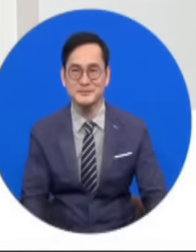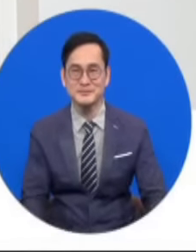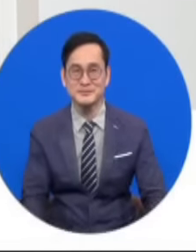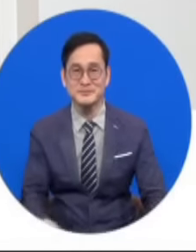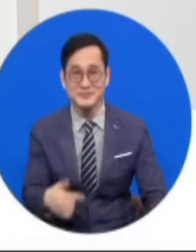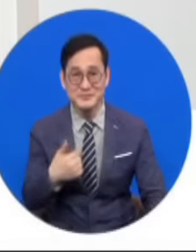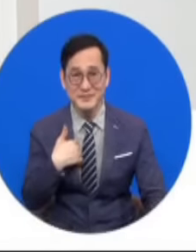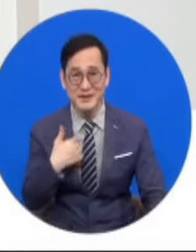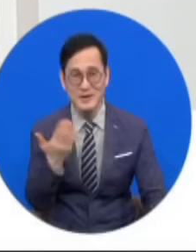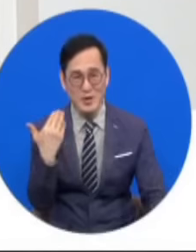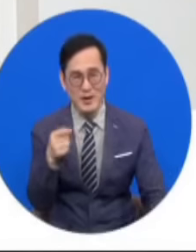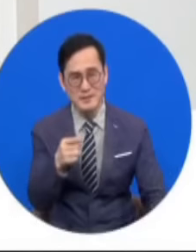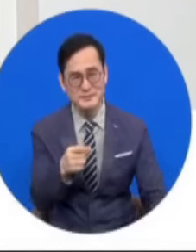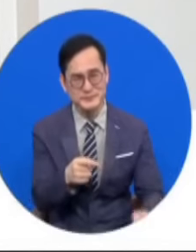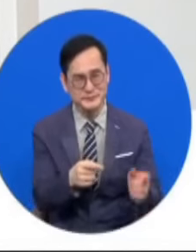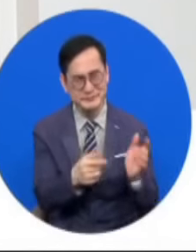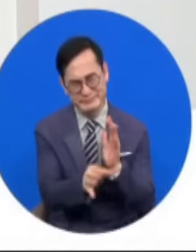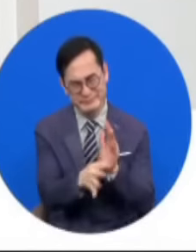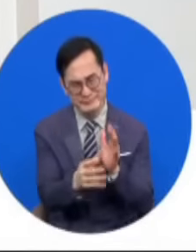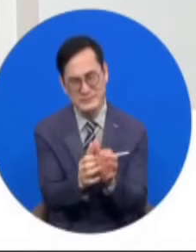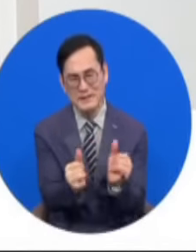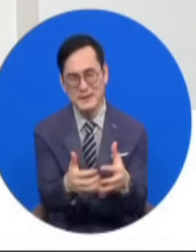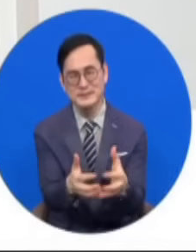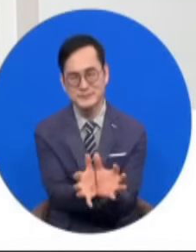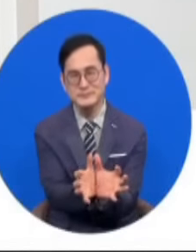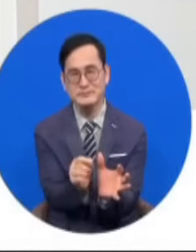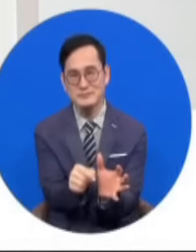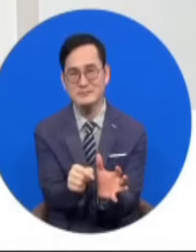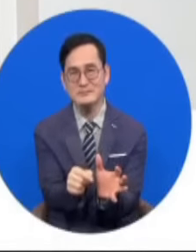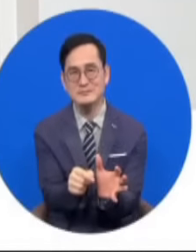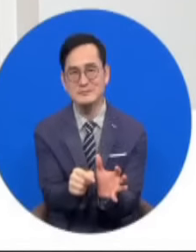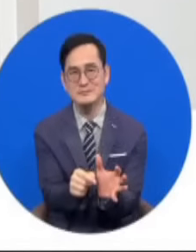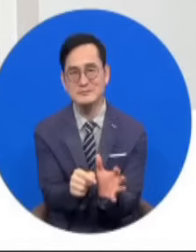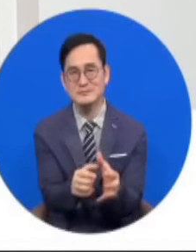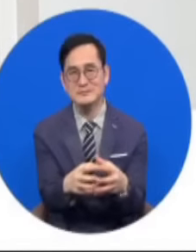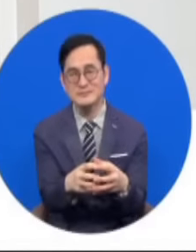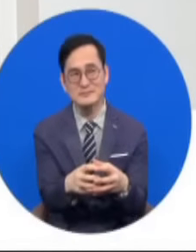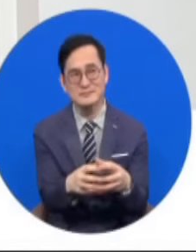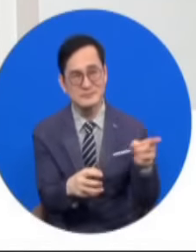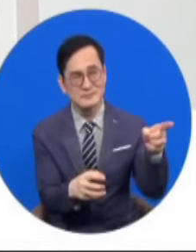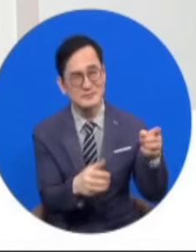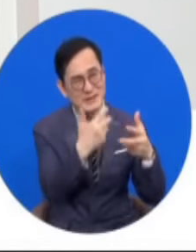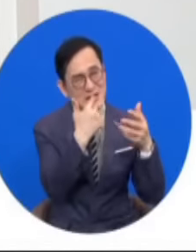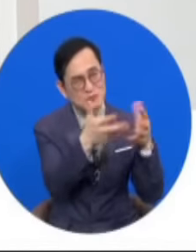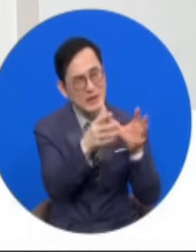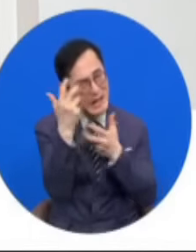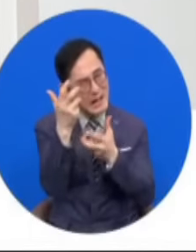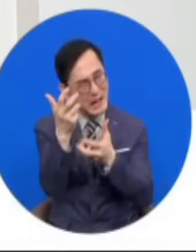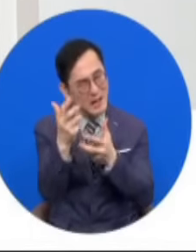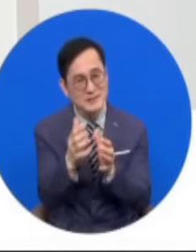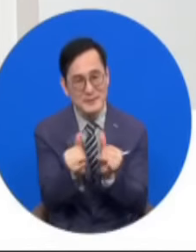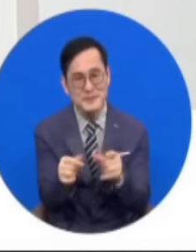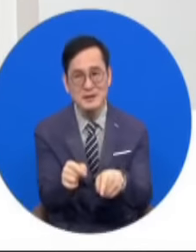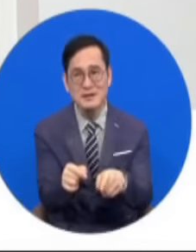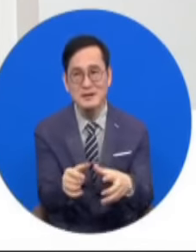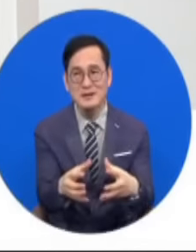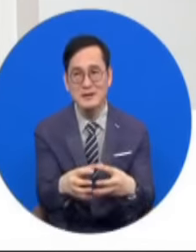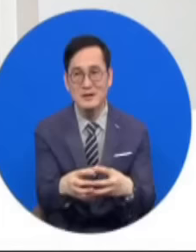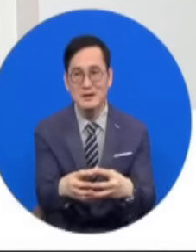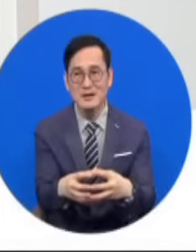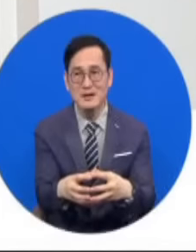얘기했었는데이 강성지 층과 밀당을 제대로 하지 못하게 된다면 어 강성지 층의 마지막 지적 마지막 수박은